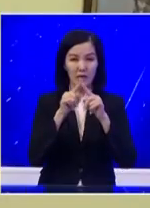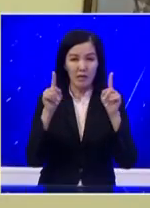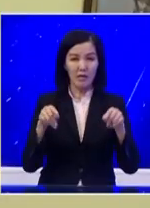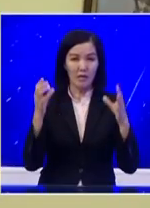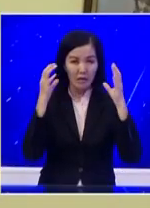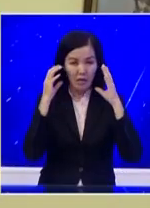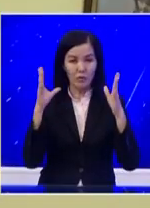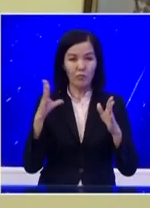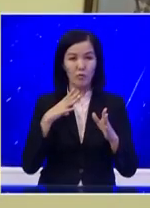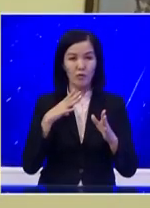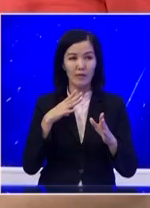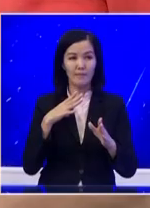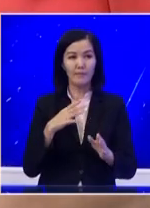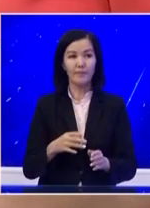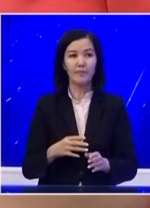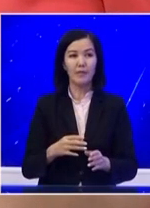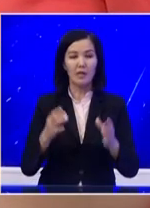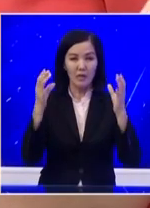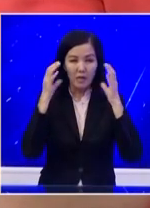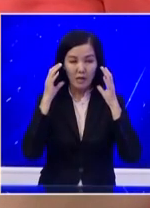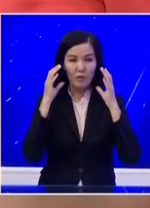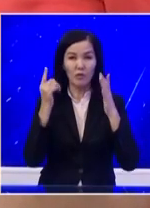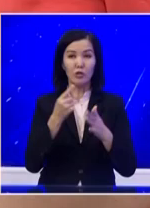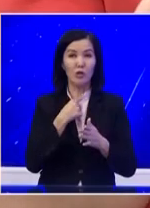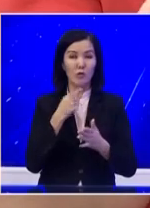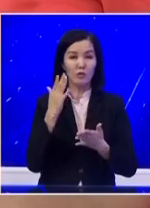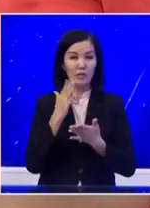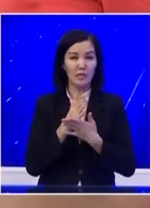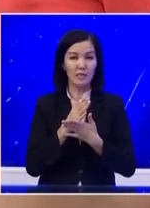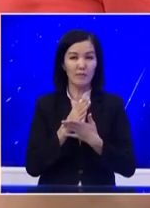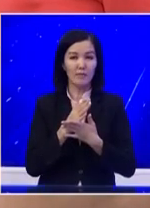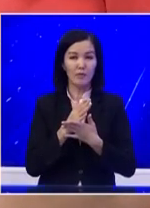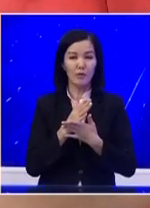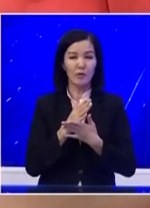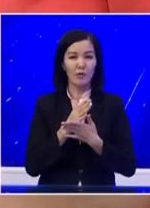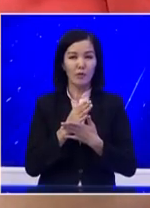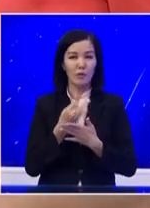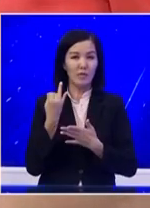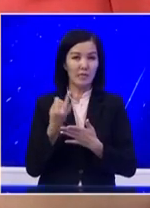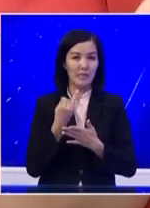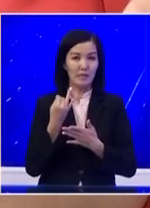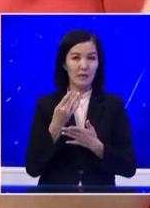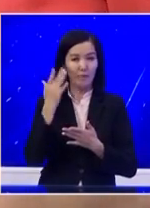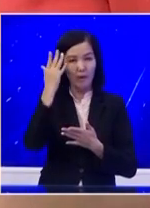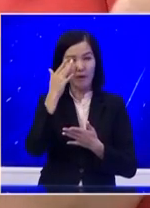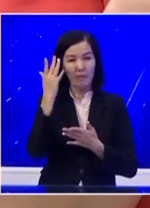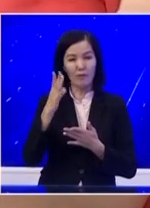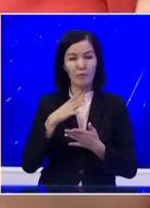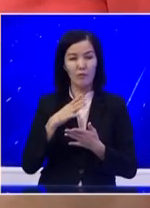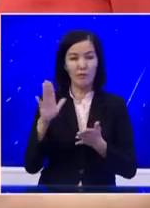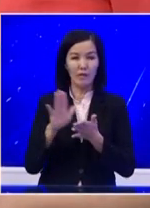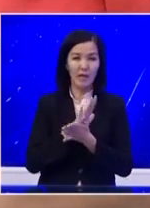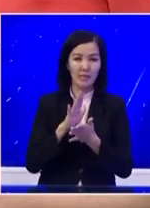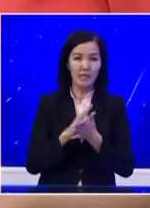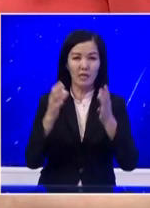Мынау радио жүргізушілерінің жүргізген дауыстары мен өзіне тартты ма. Содан бастап мен газет пен